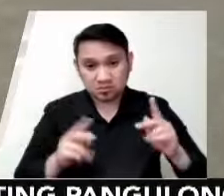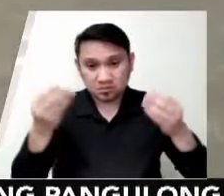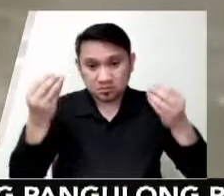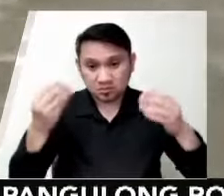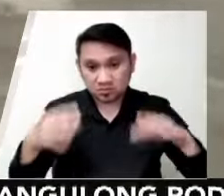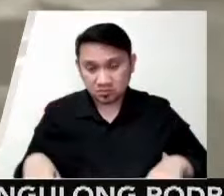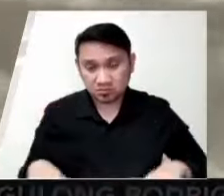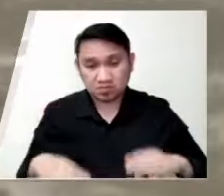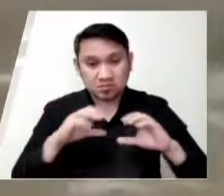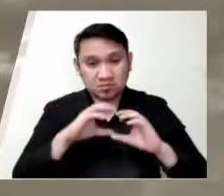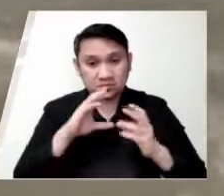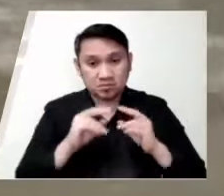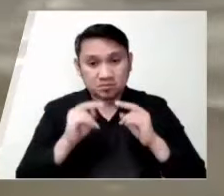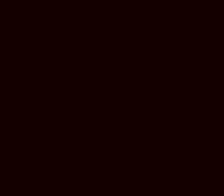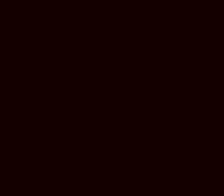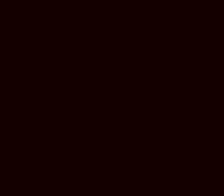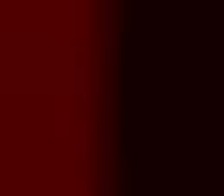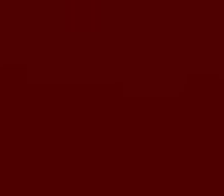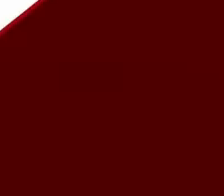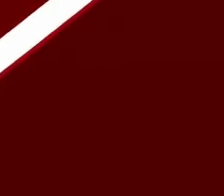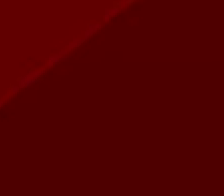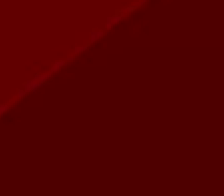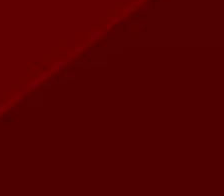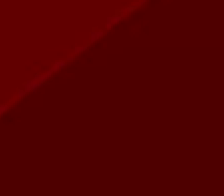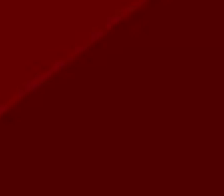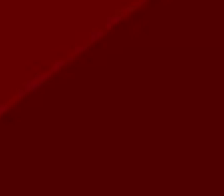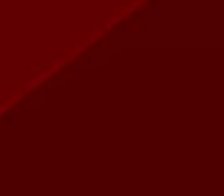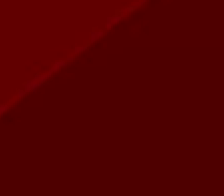Alegre nakatutok 24 Oras